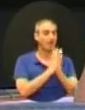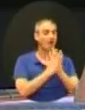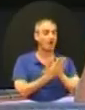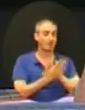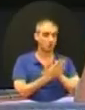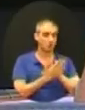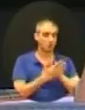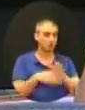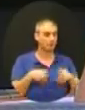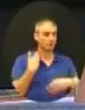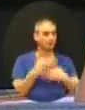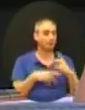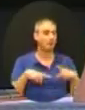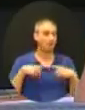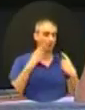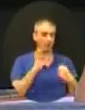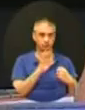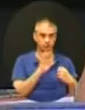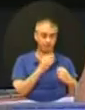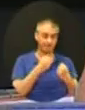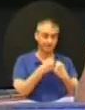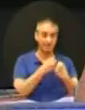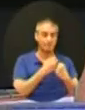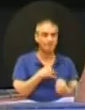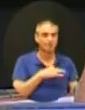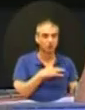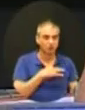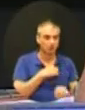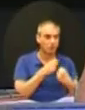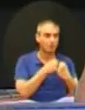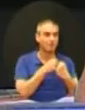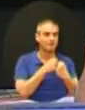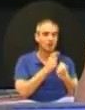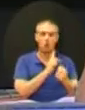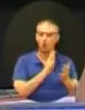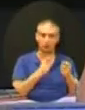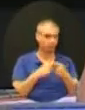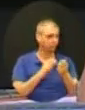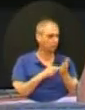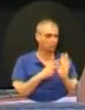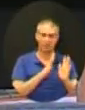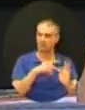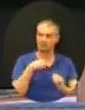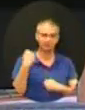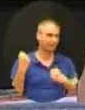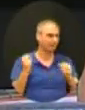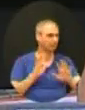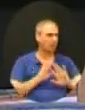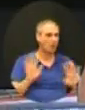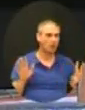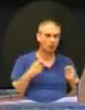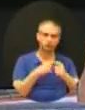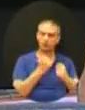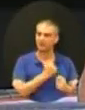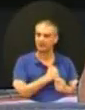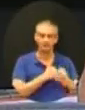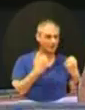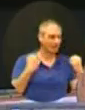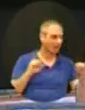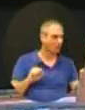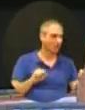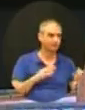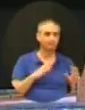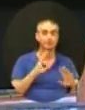לכאלה במהלך החיים. והמאבק שלנו הוא המאבק הפוליטי, כי אין פה ימין ושמאל, אין פה דתיים